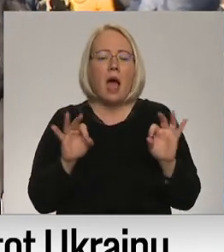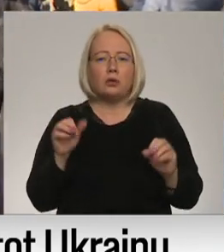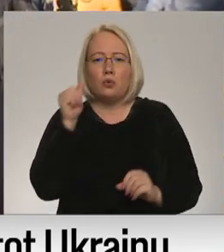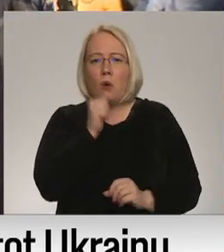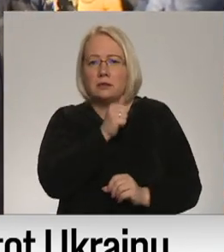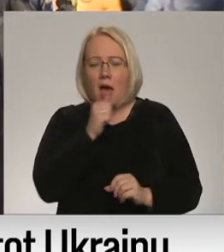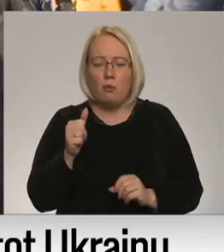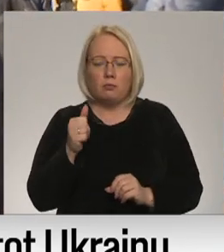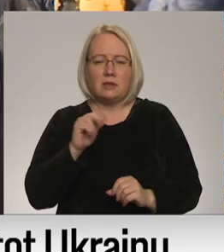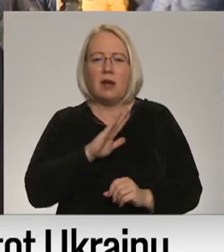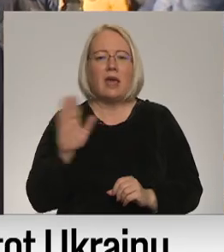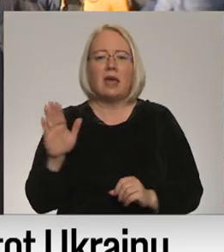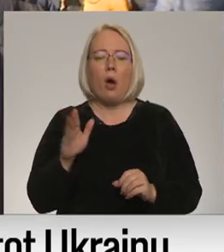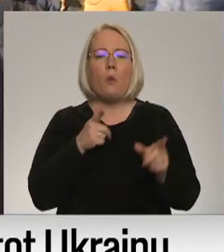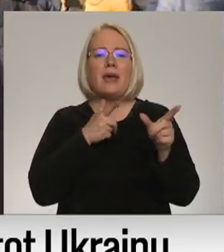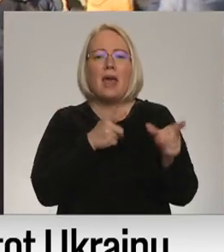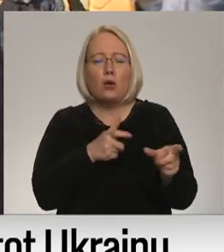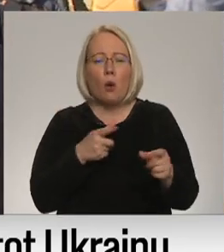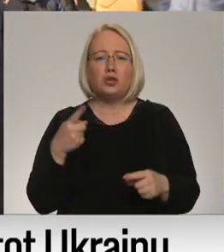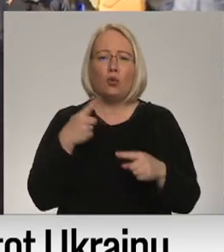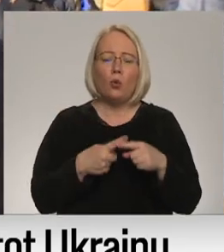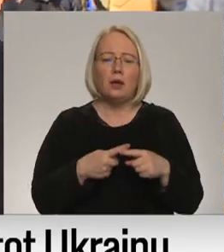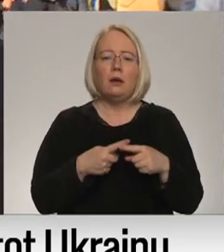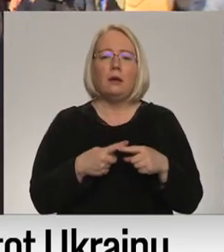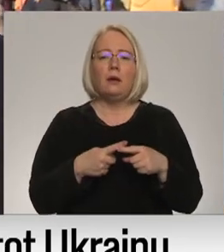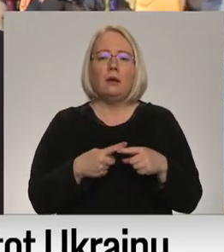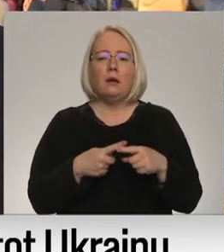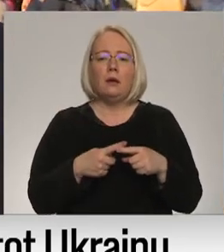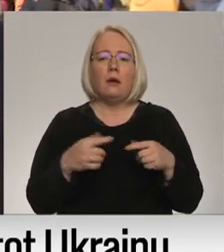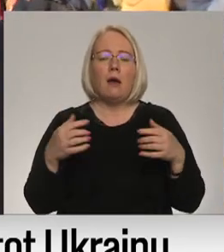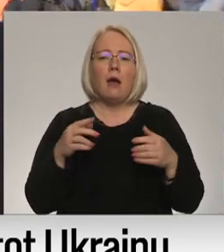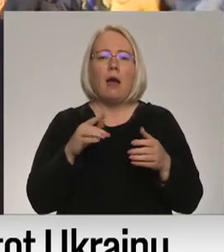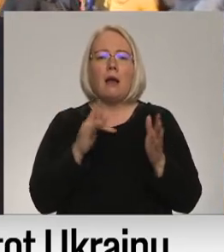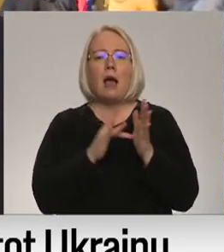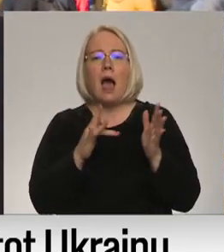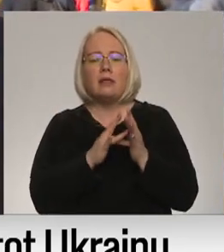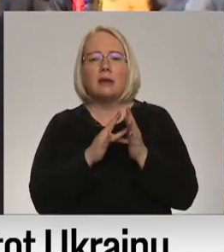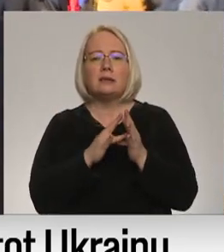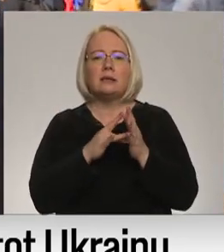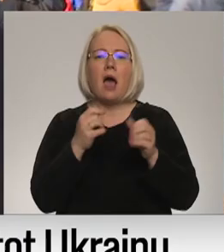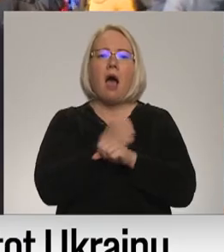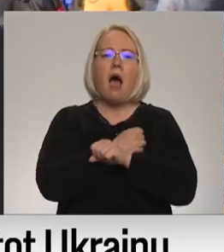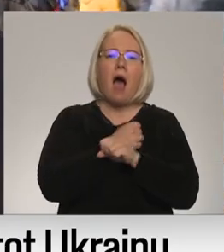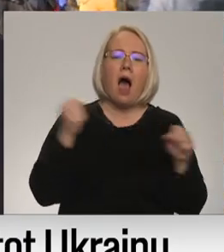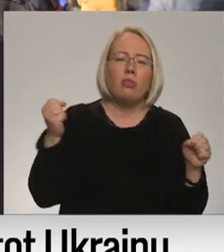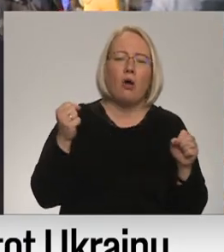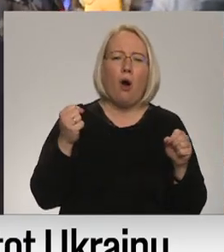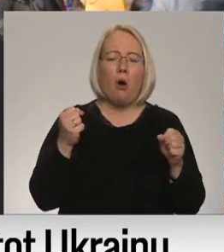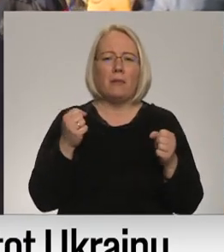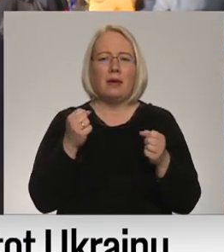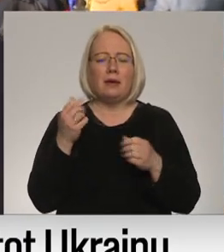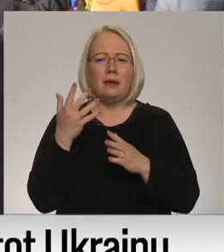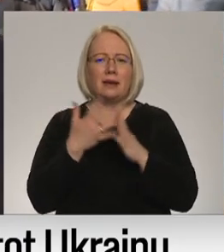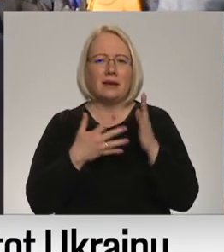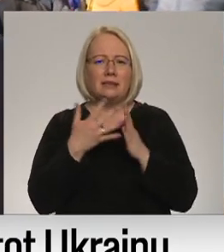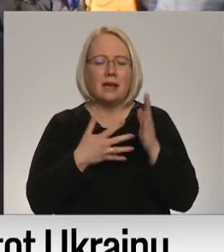to, ka ne jau ieroči un kādas atomu galviņas kaut ko risina, bet risina